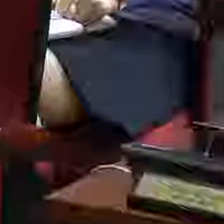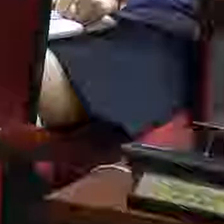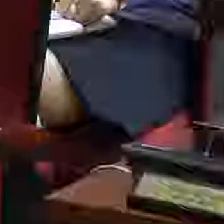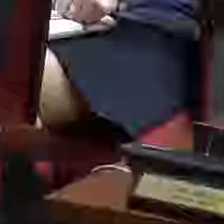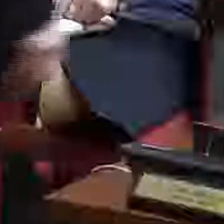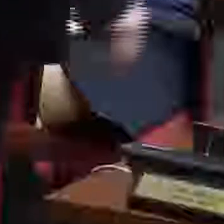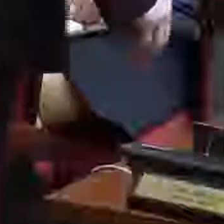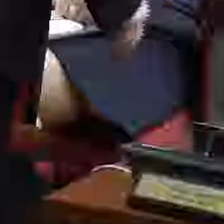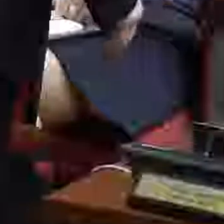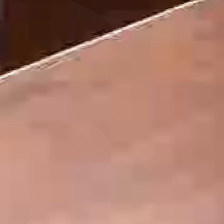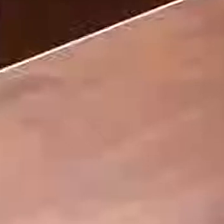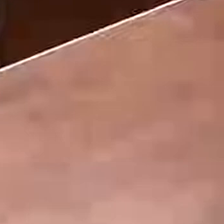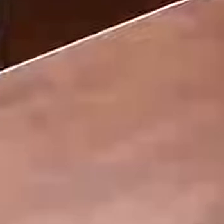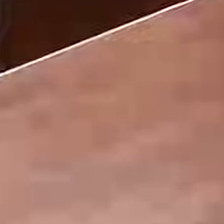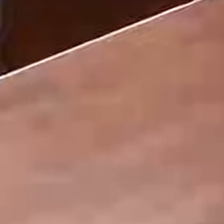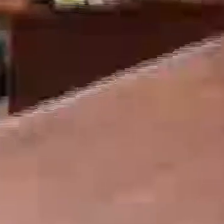Szewca.